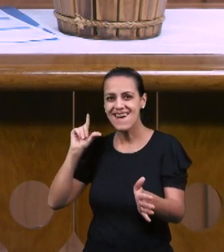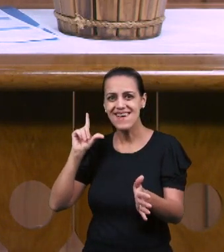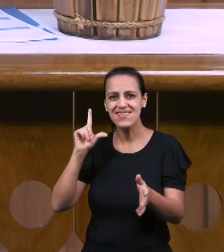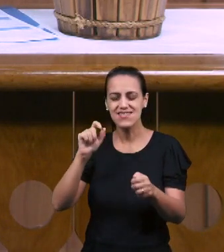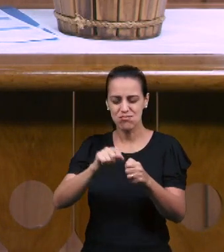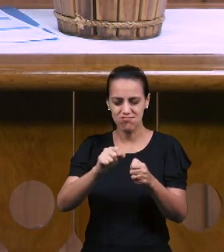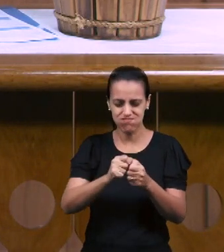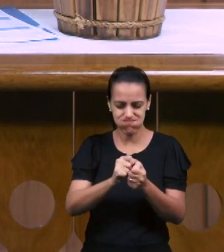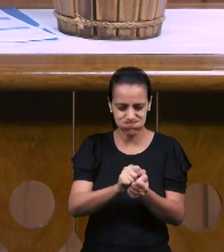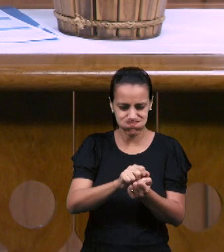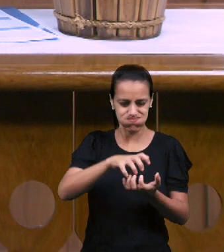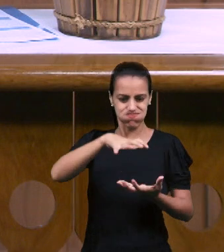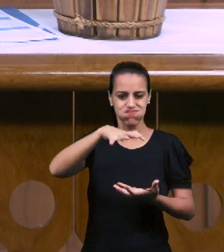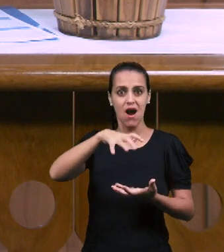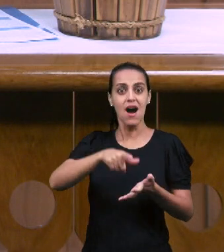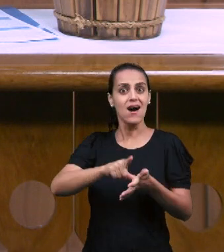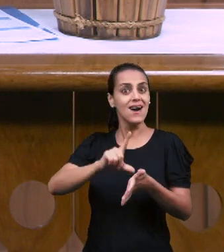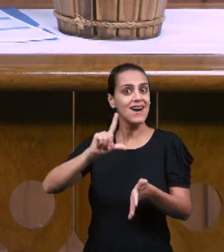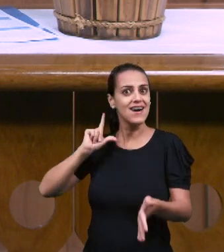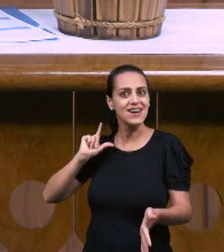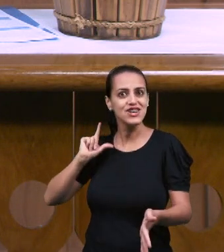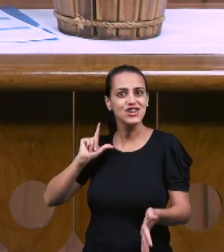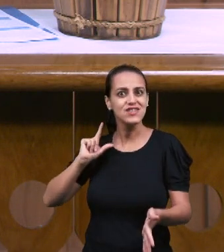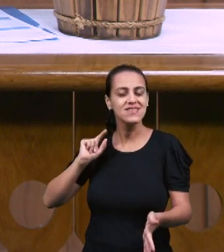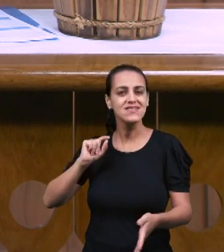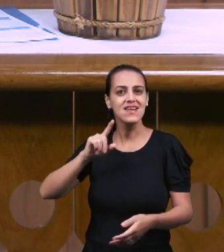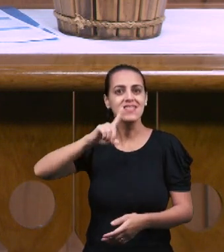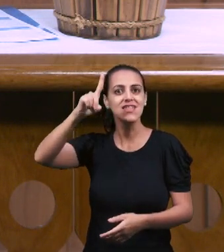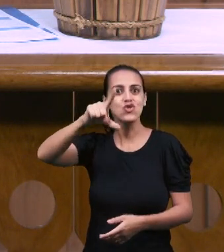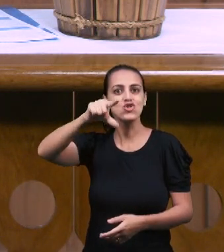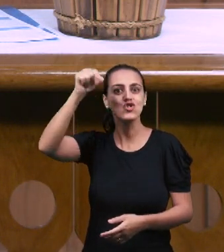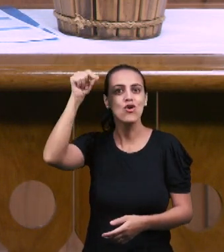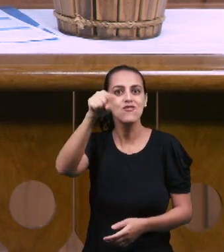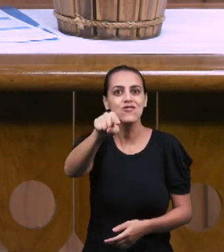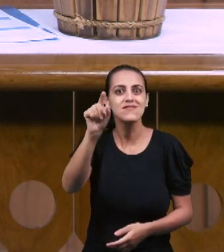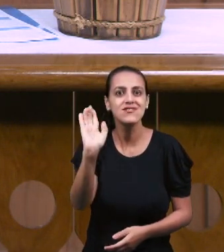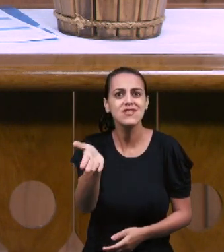monde, vous avez été élu